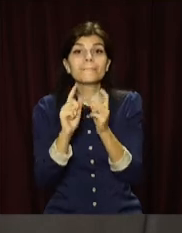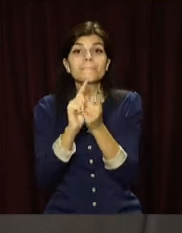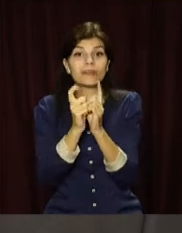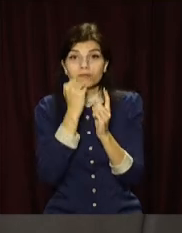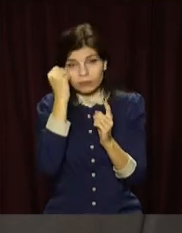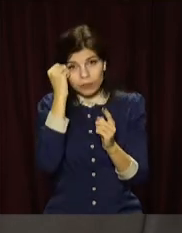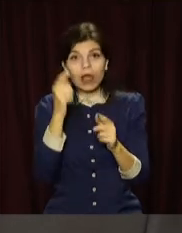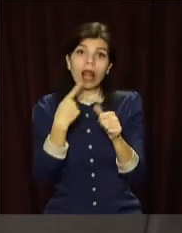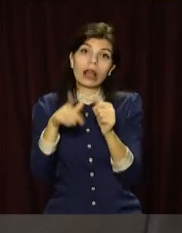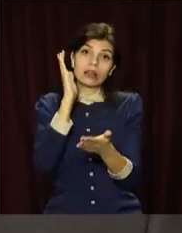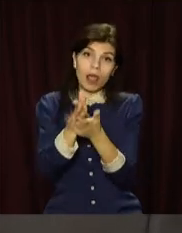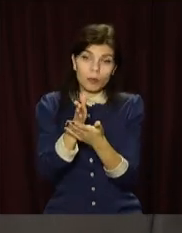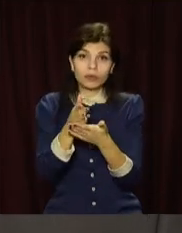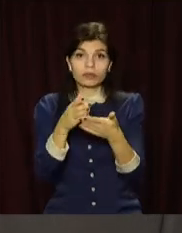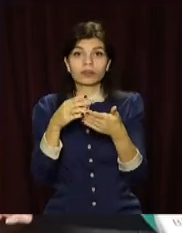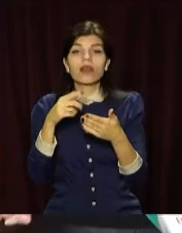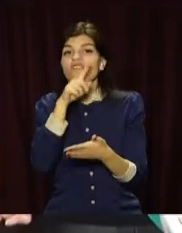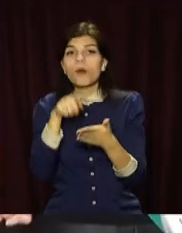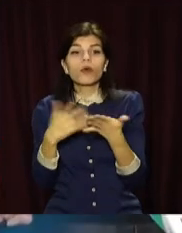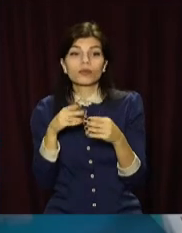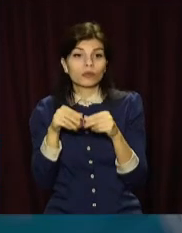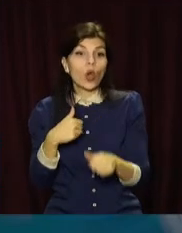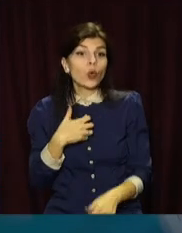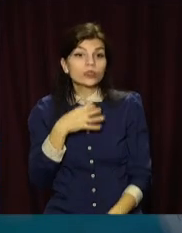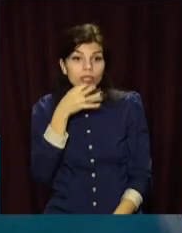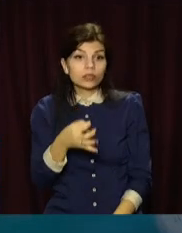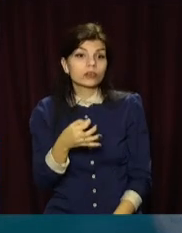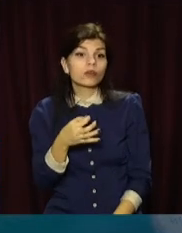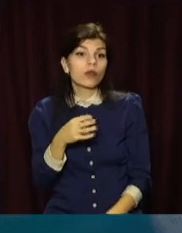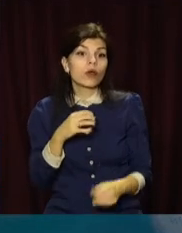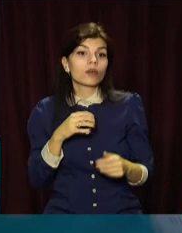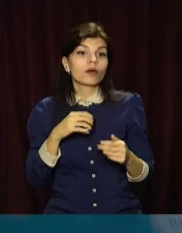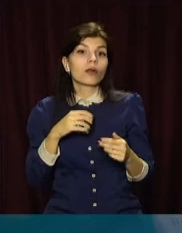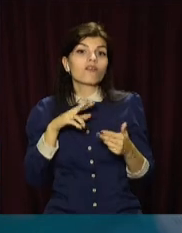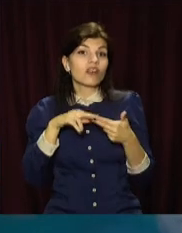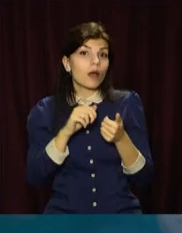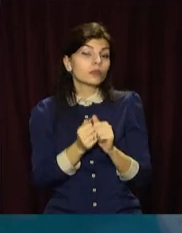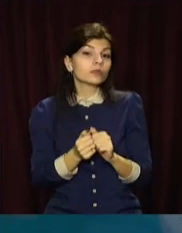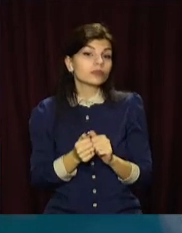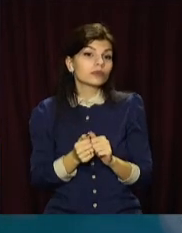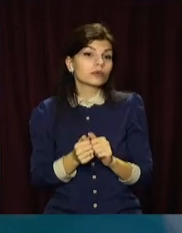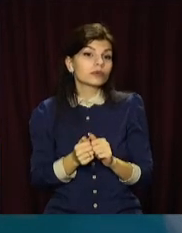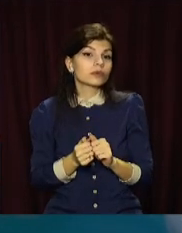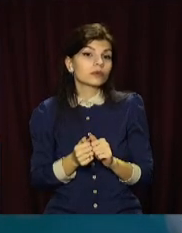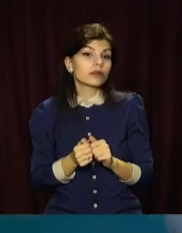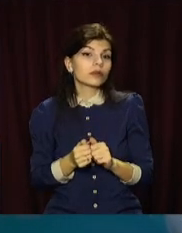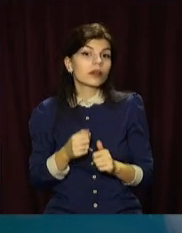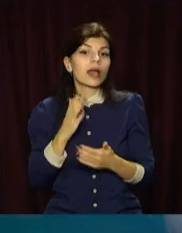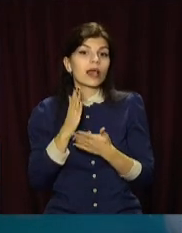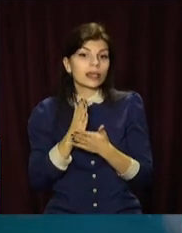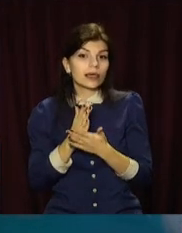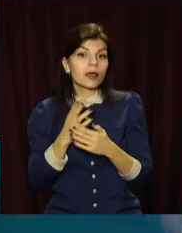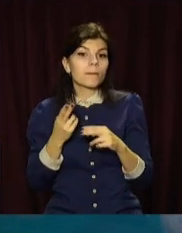напрямую, виправих вопрос, той, який возник. Хочу сказати, що в Ком'янському є подолання